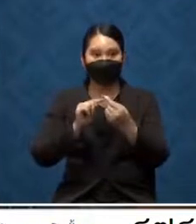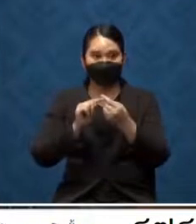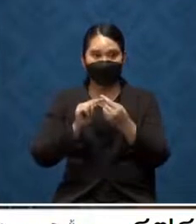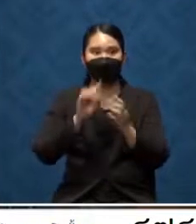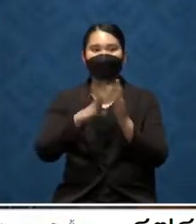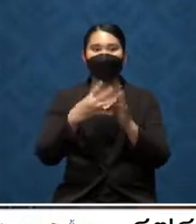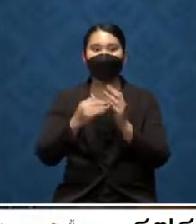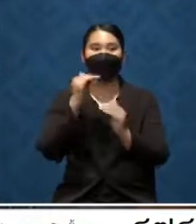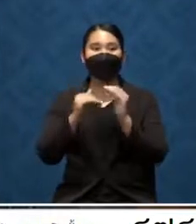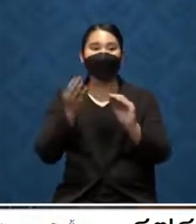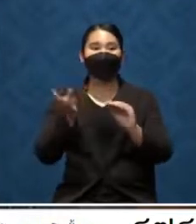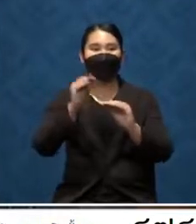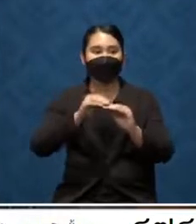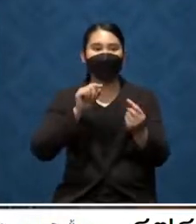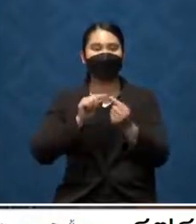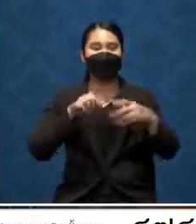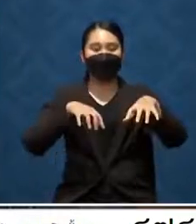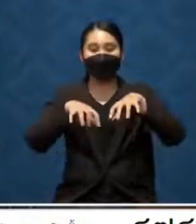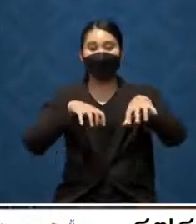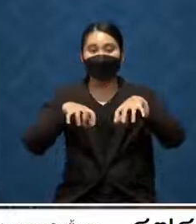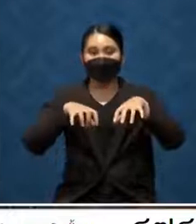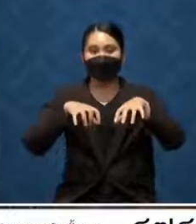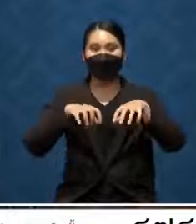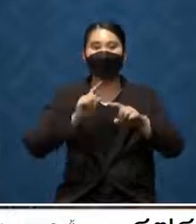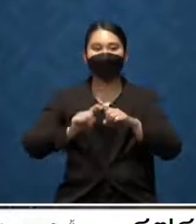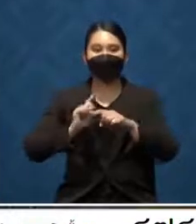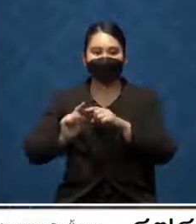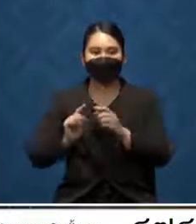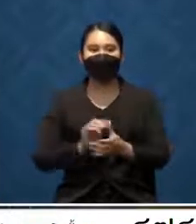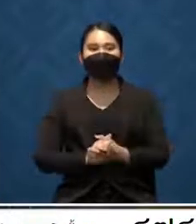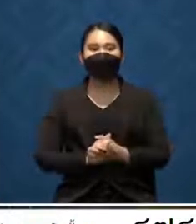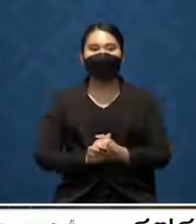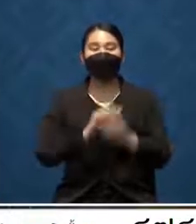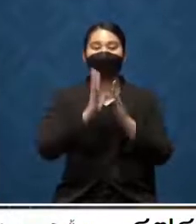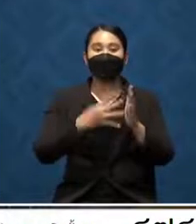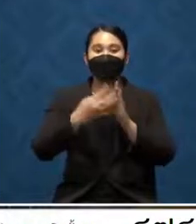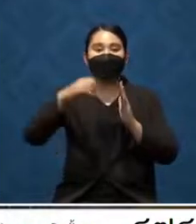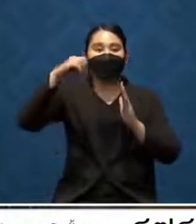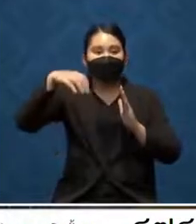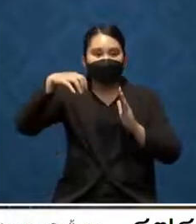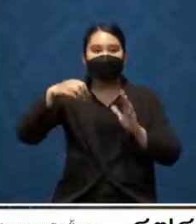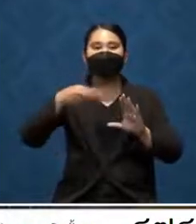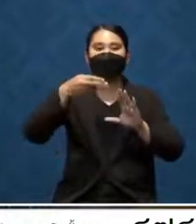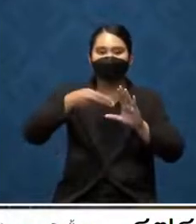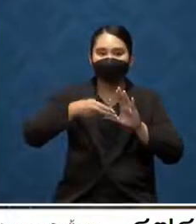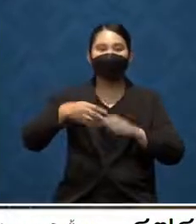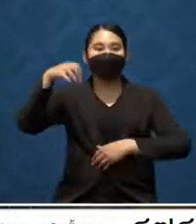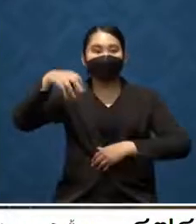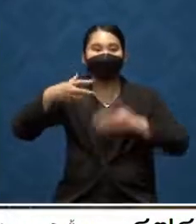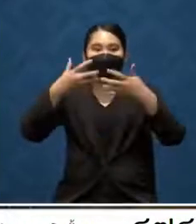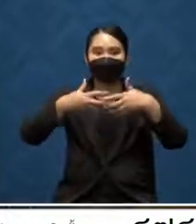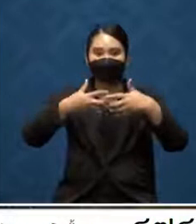และเรผลังานทhouse-